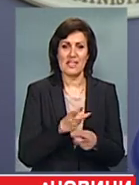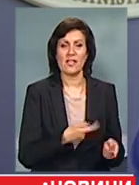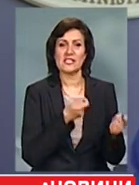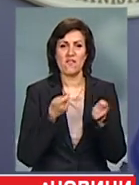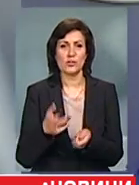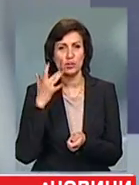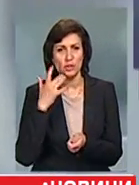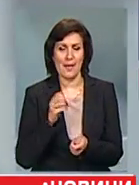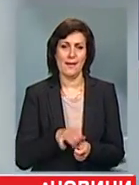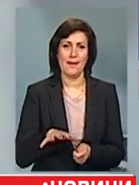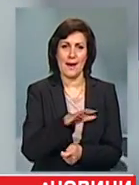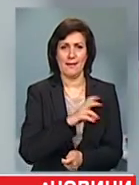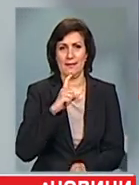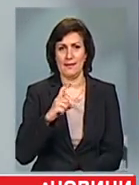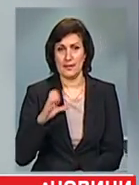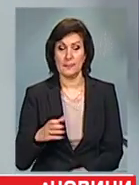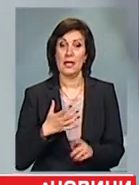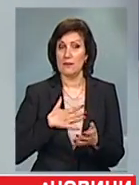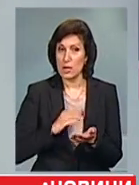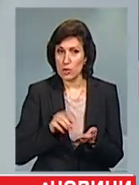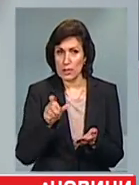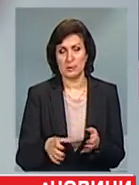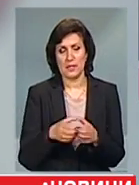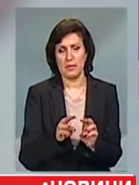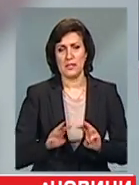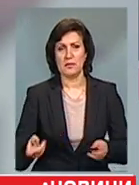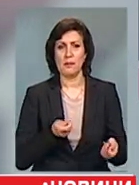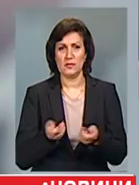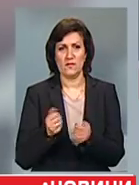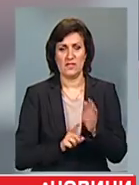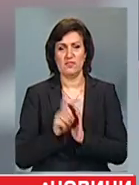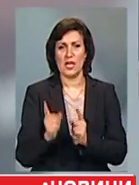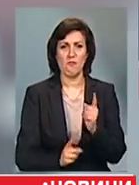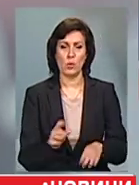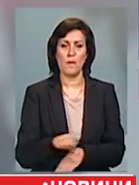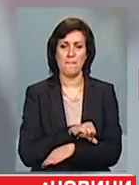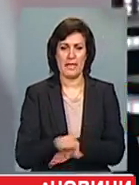інформація. Ксенія Середа з Кабінету міністрів. Уряд взявся реформувати митницю.